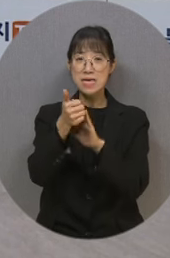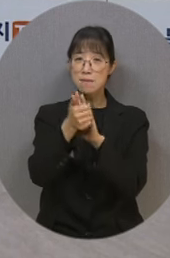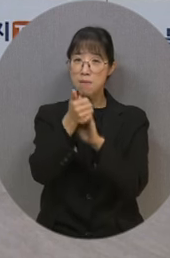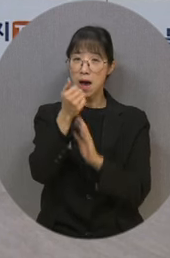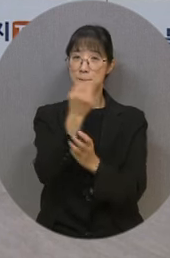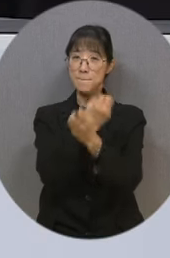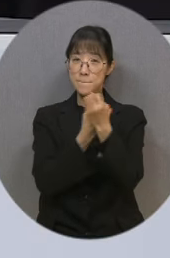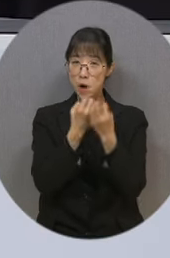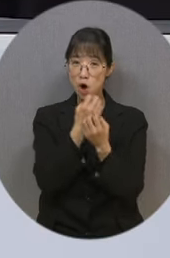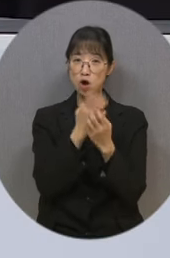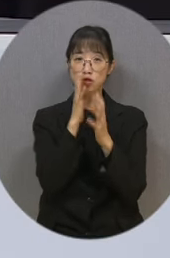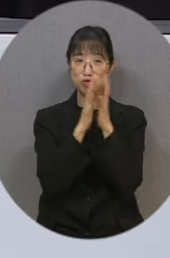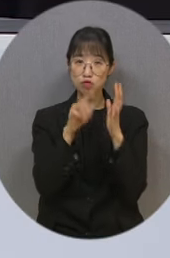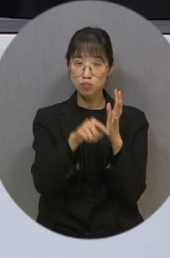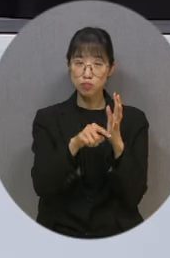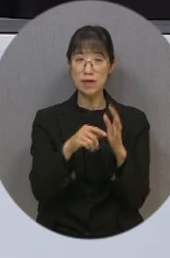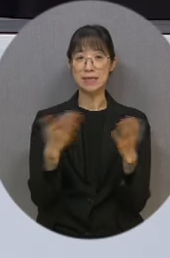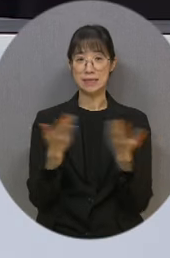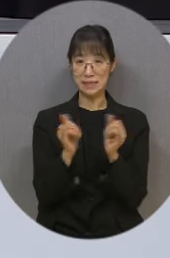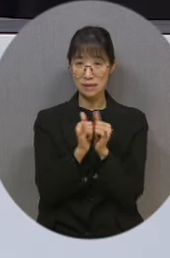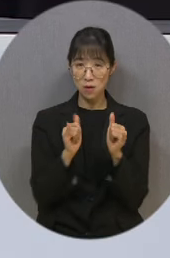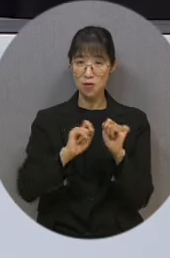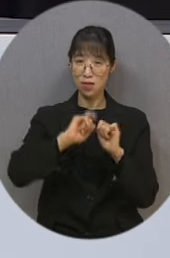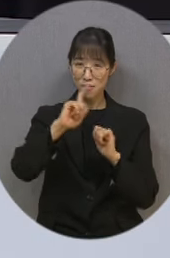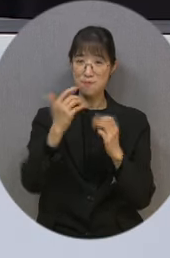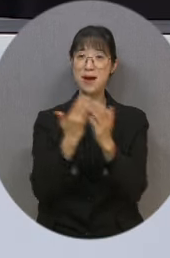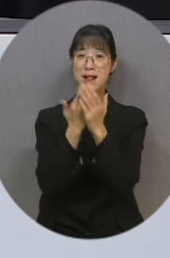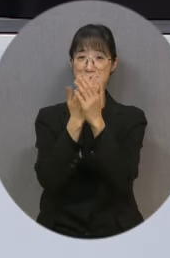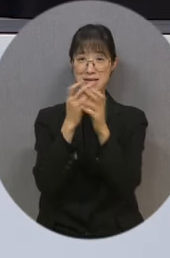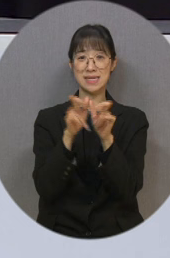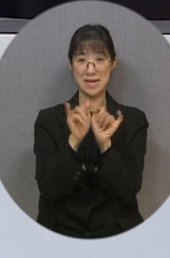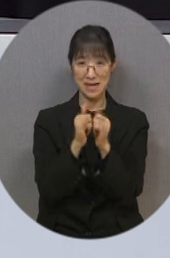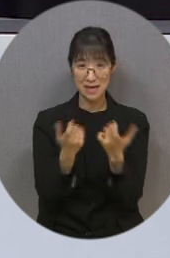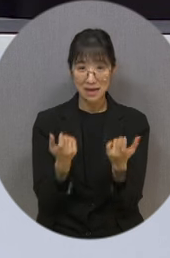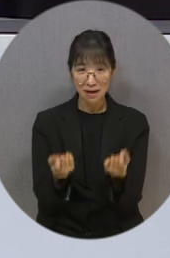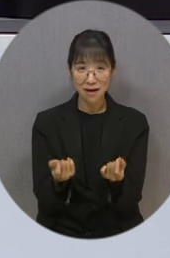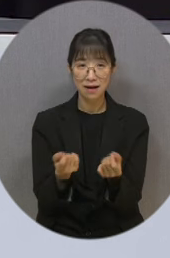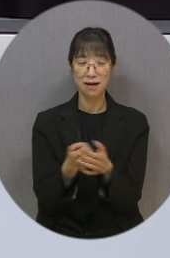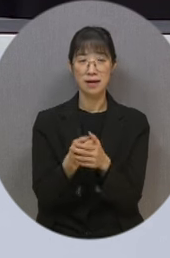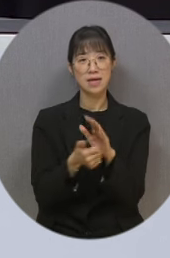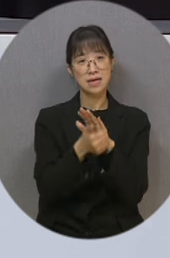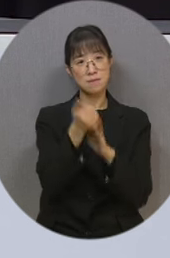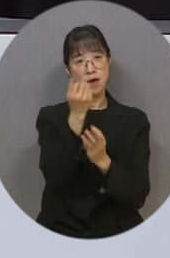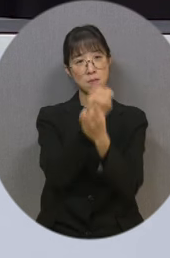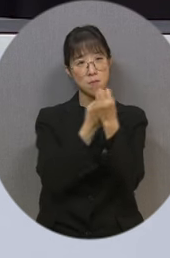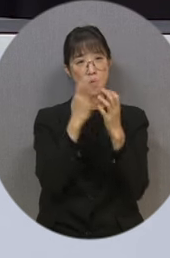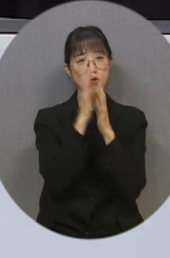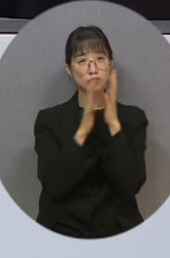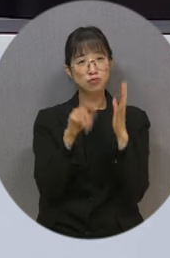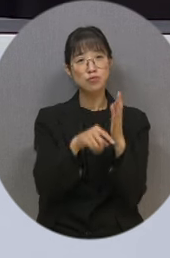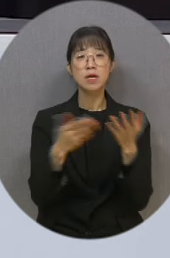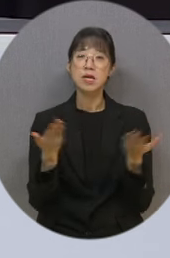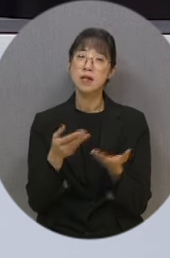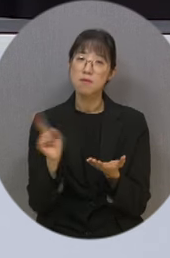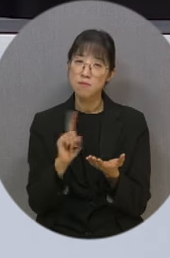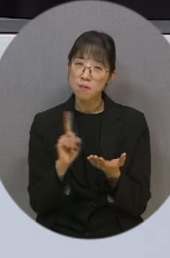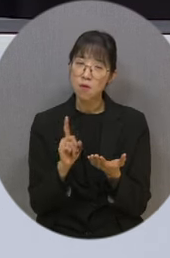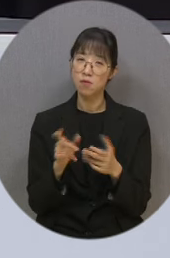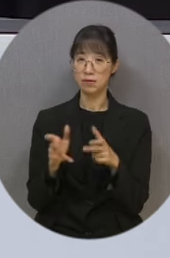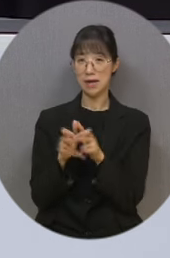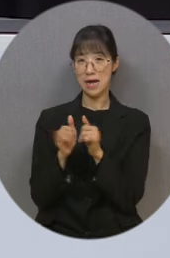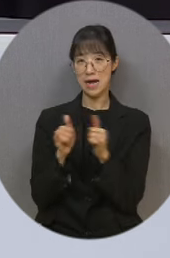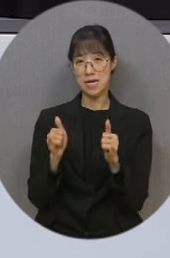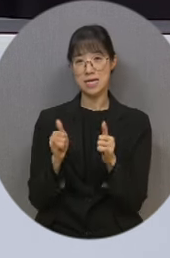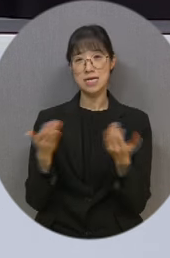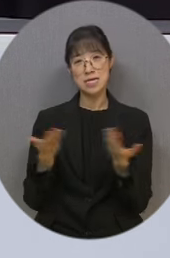수은 직원 대부분이 발달 장애인으로 구성된 곳입니다 희망 별수 있는 어떤 일을 하고 있습니까 장애인